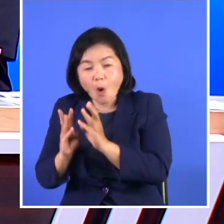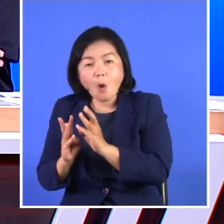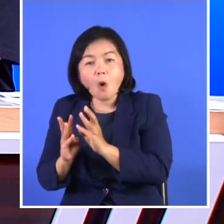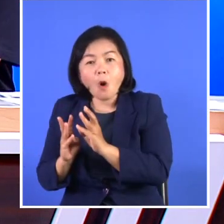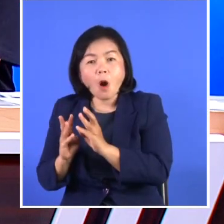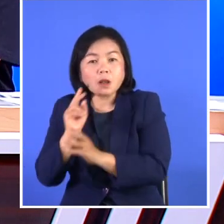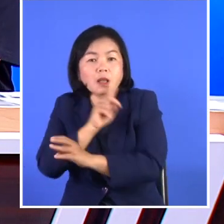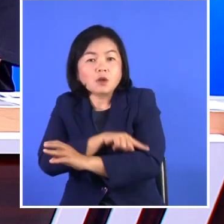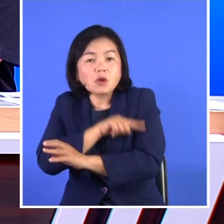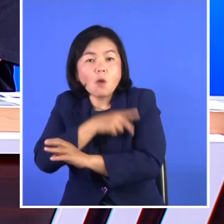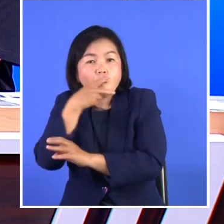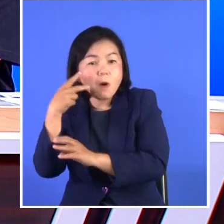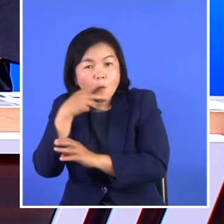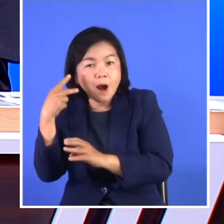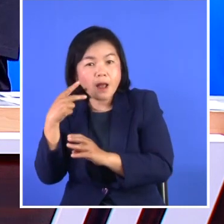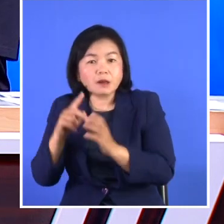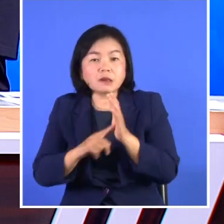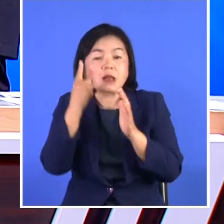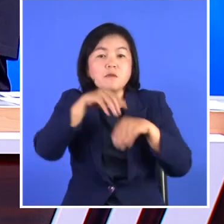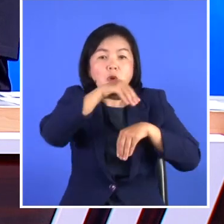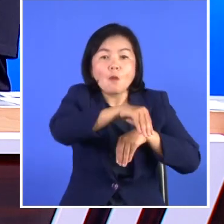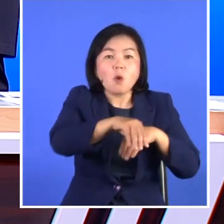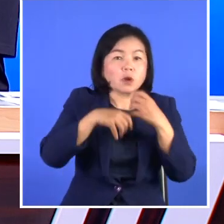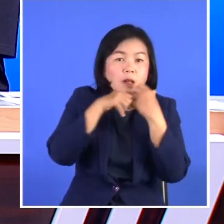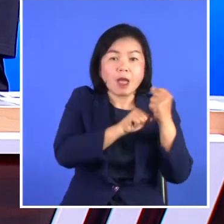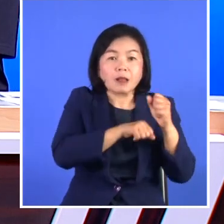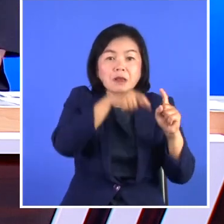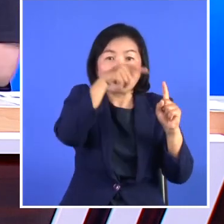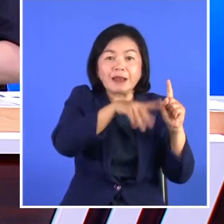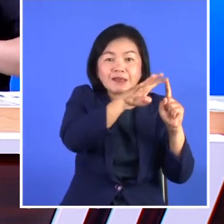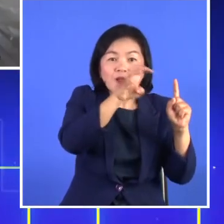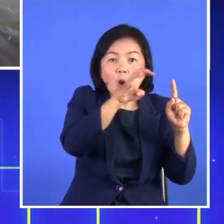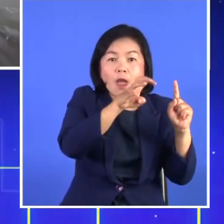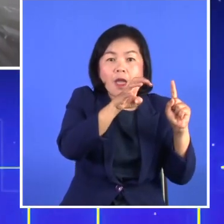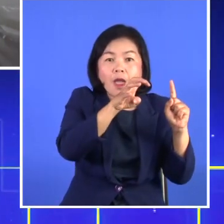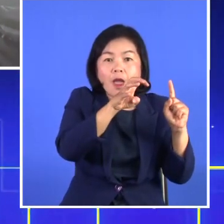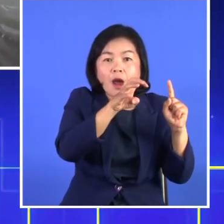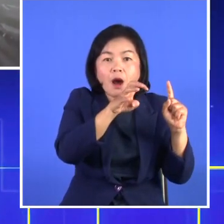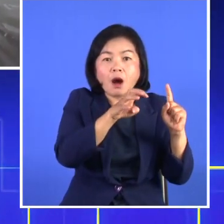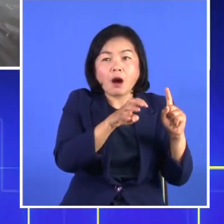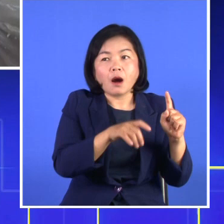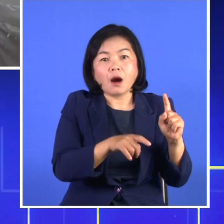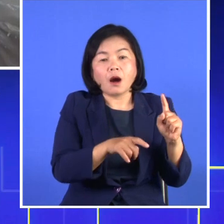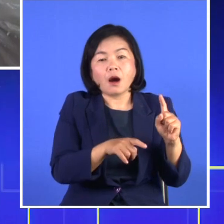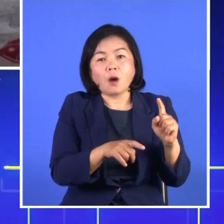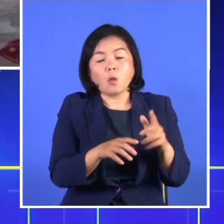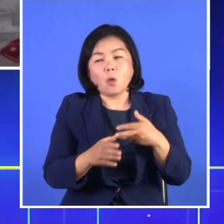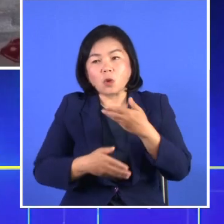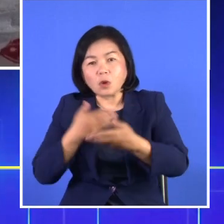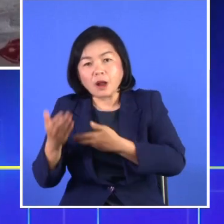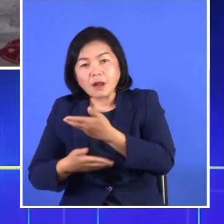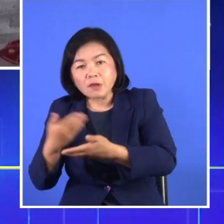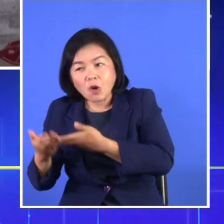ละครับถ้ามันสูงตั้งแต่ต้นทาง ปลายทางมันสูงมากครับ ตอนนี้เดือดร้อนเป็นแถวเลยพ่อค้าแม่ขายที่ทำขน